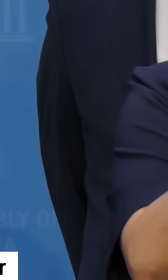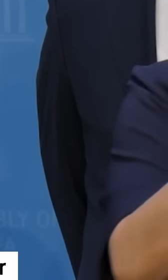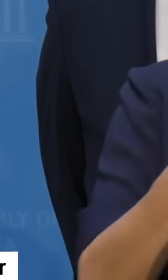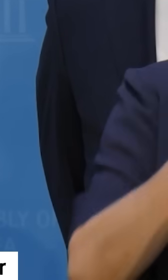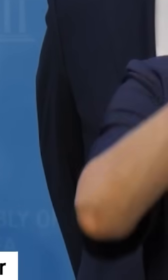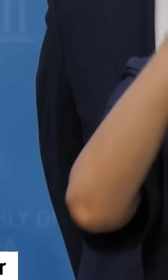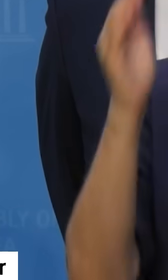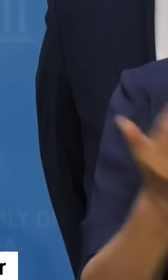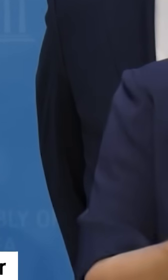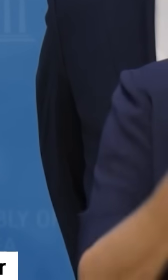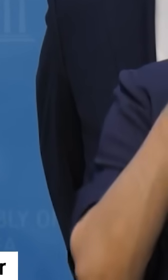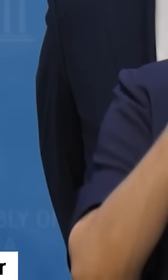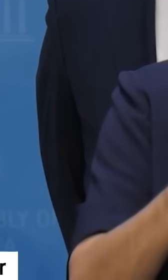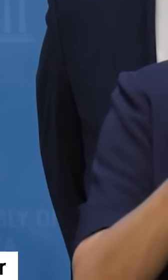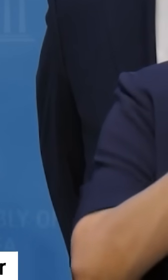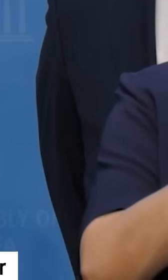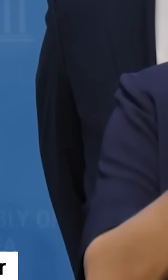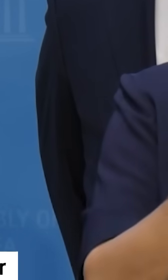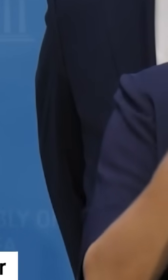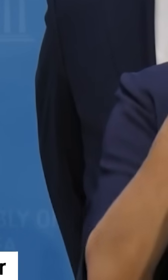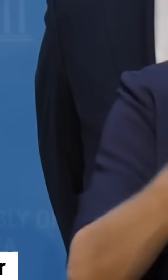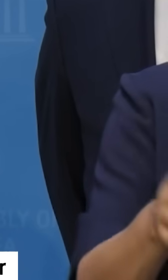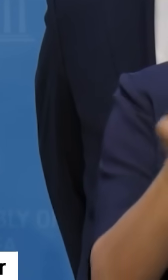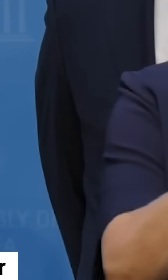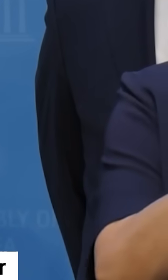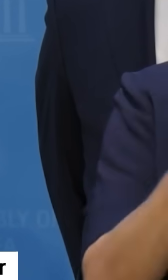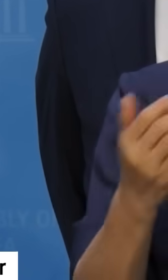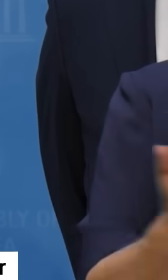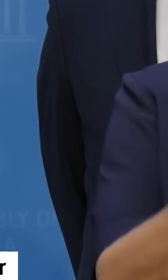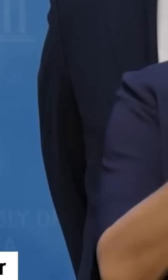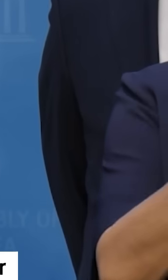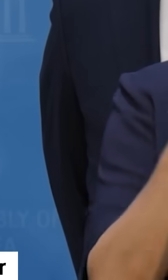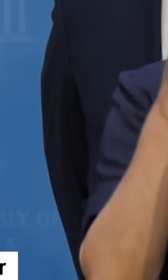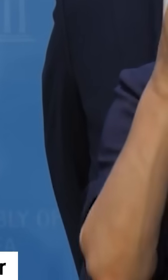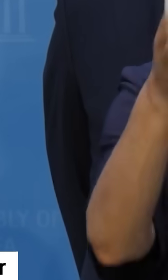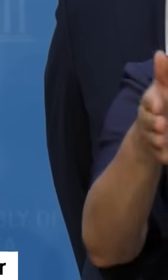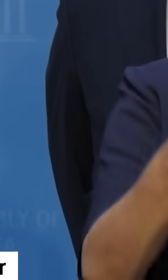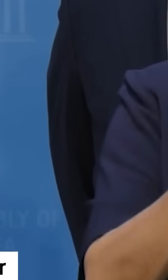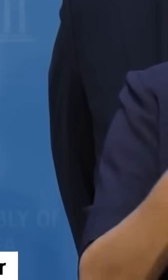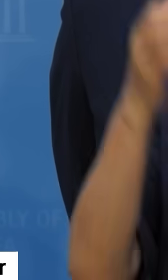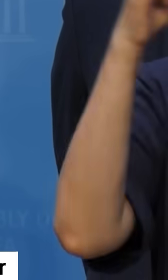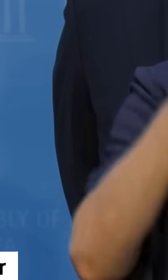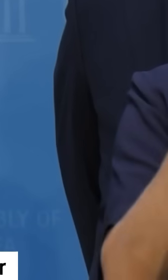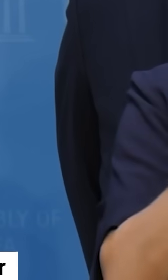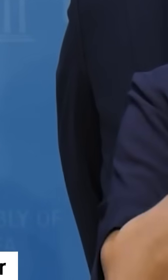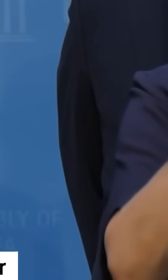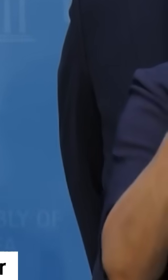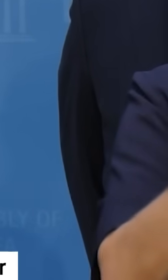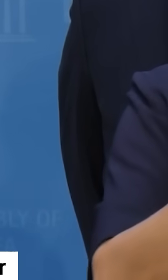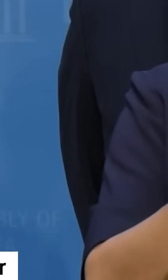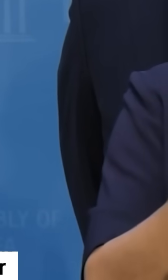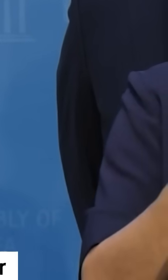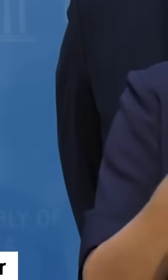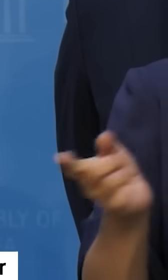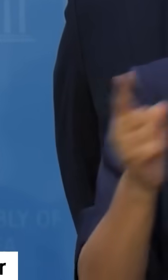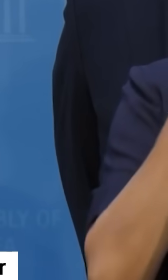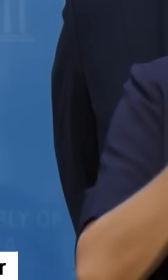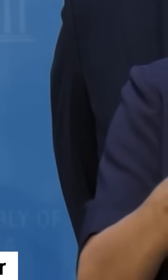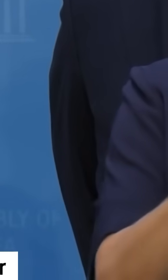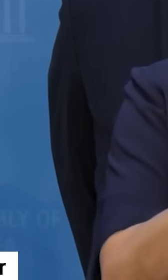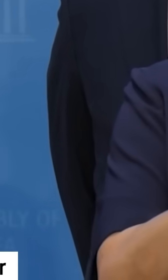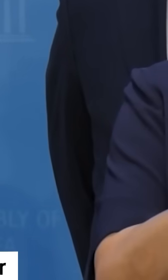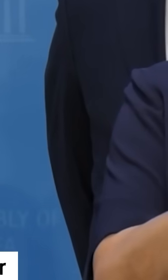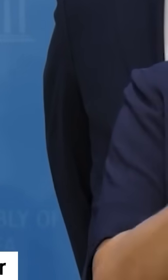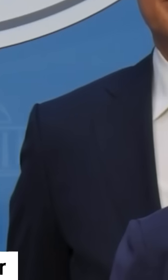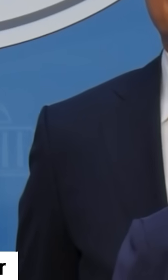모두가 상생하여 발전할 수 있는 방향, 전통시장을 살리기 위한 방향을 함께 고민해